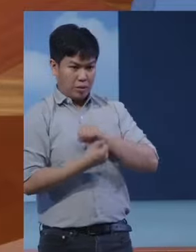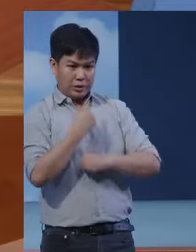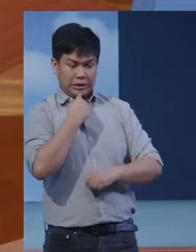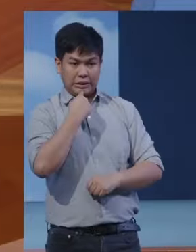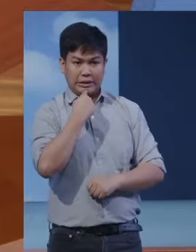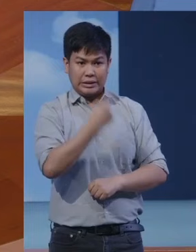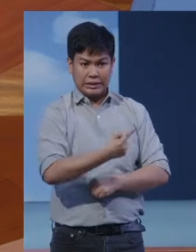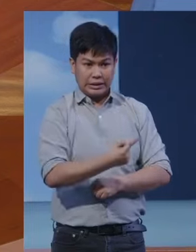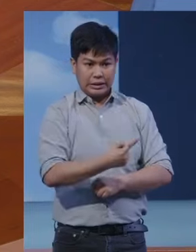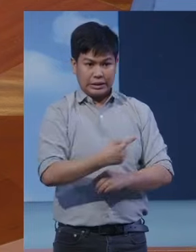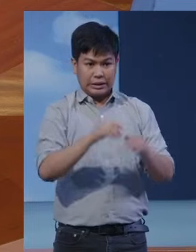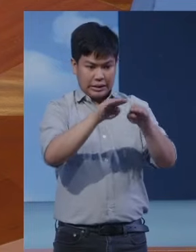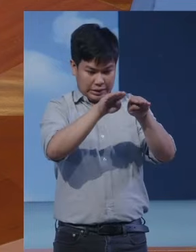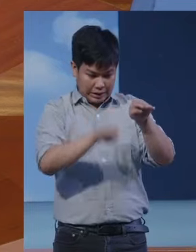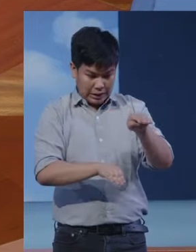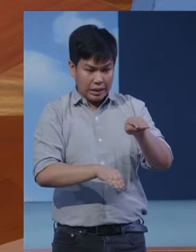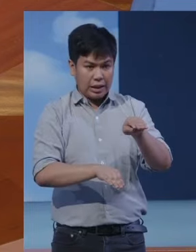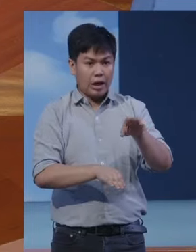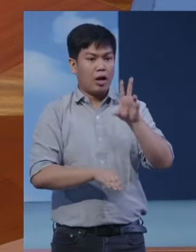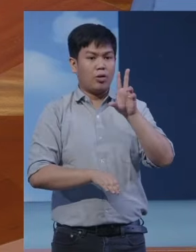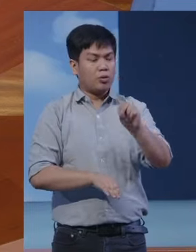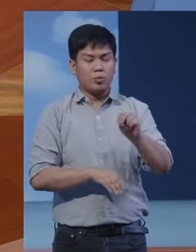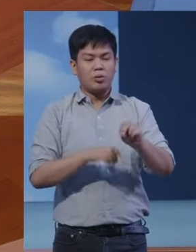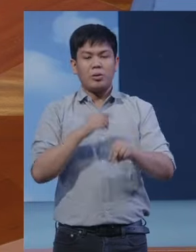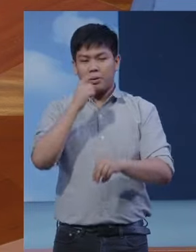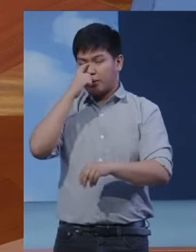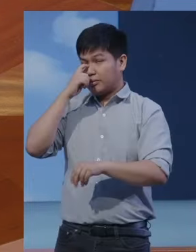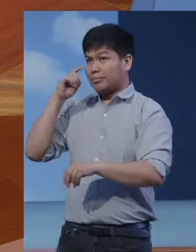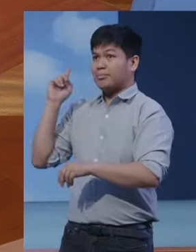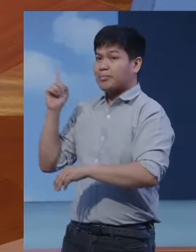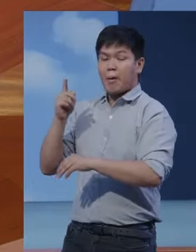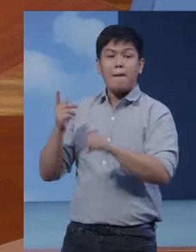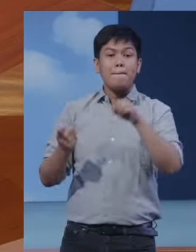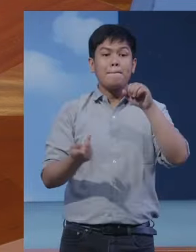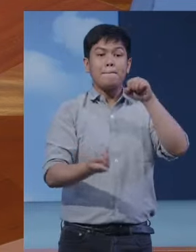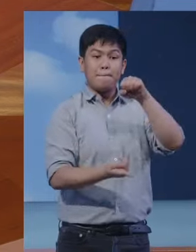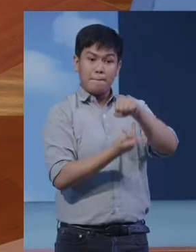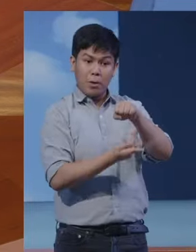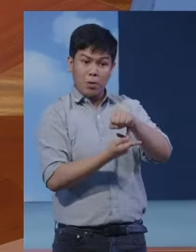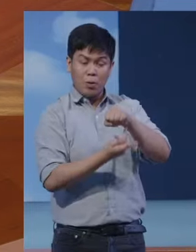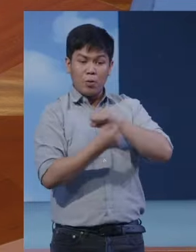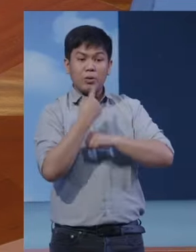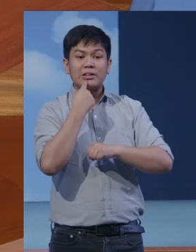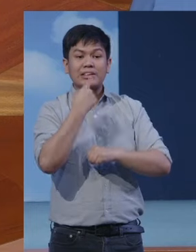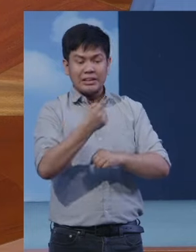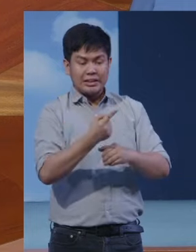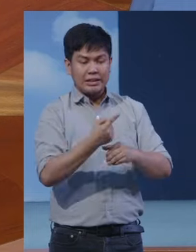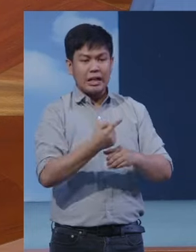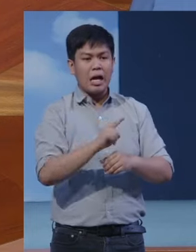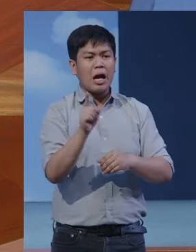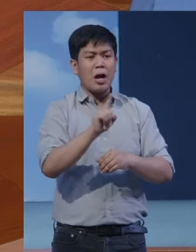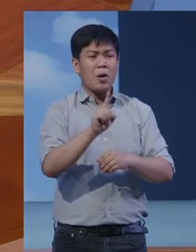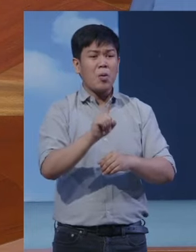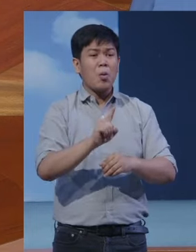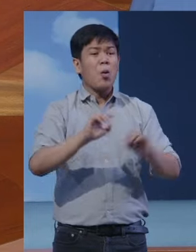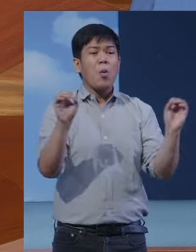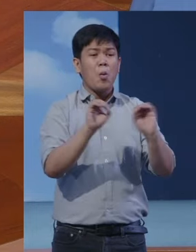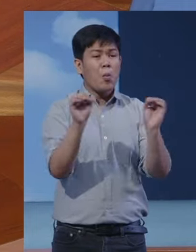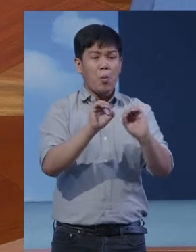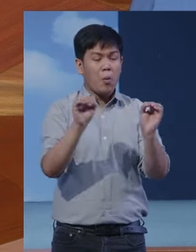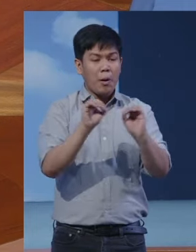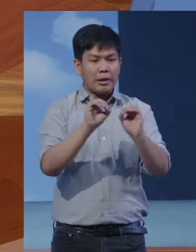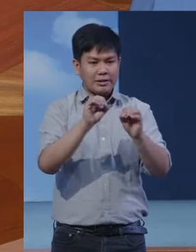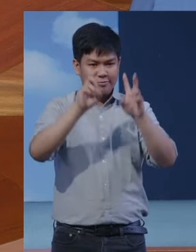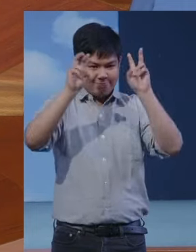Ito ay lesser force Hindi po kaya niyo po sinabi na i not the Lord kasi sinabi niyang kasunod non wala pong direct na